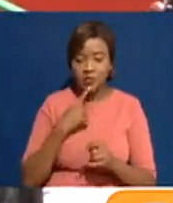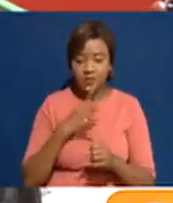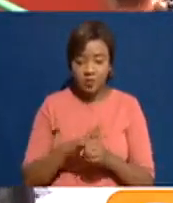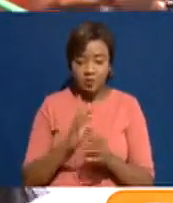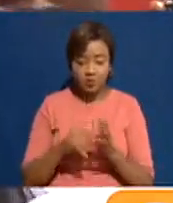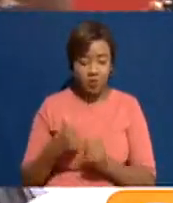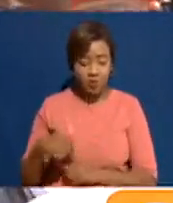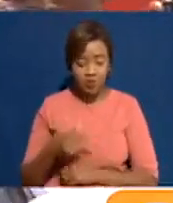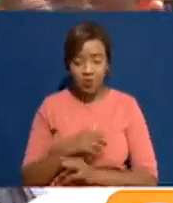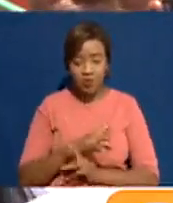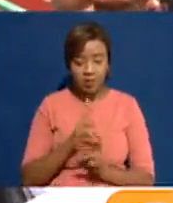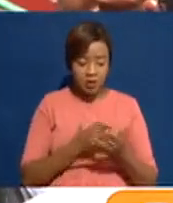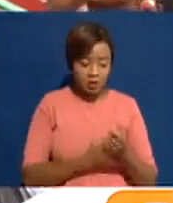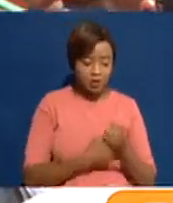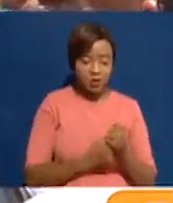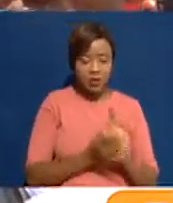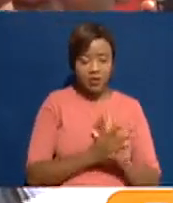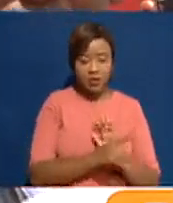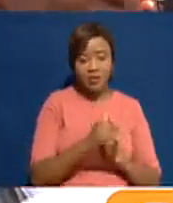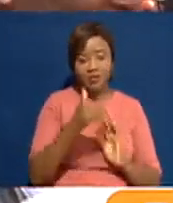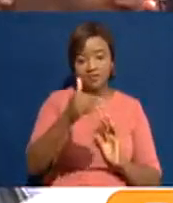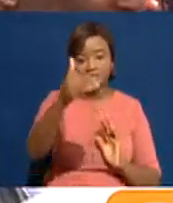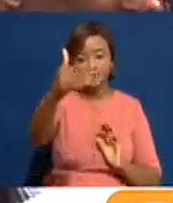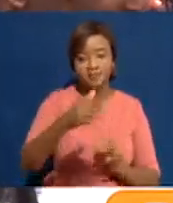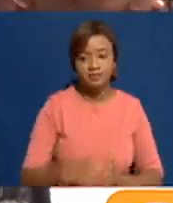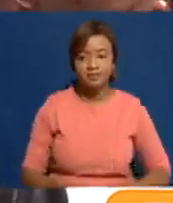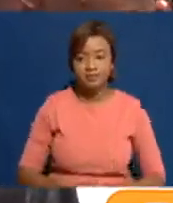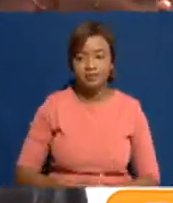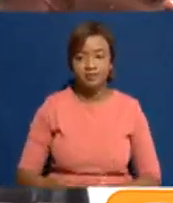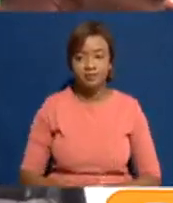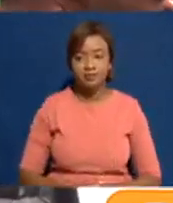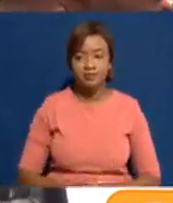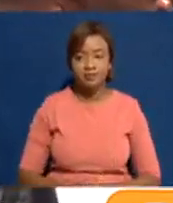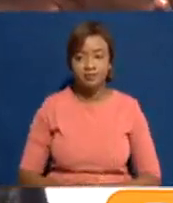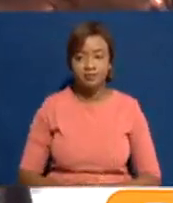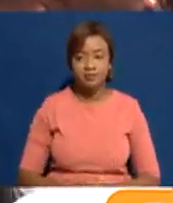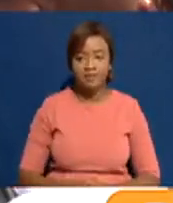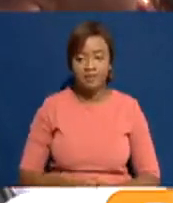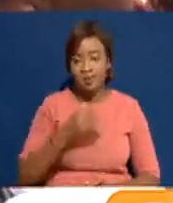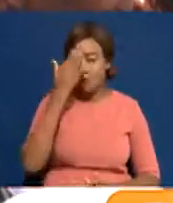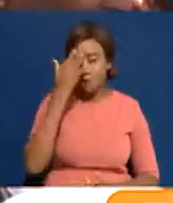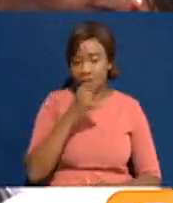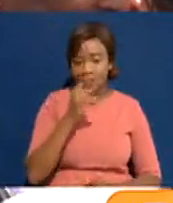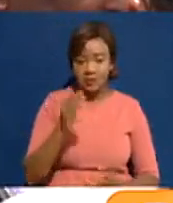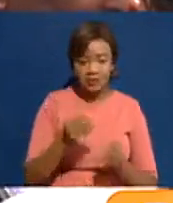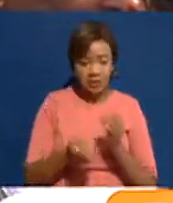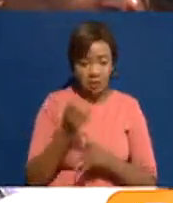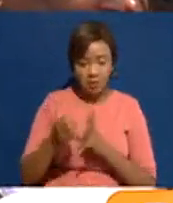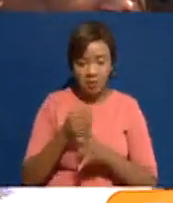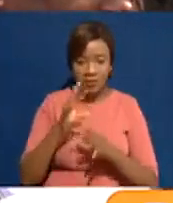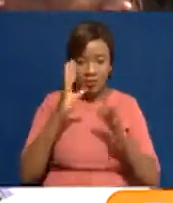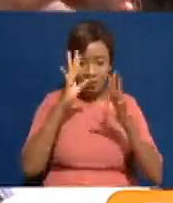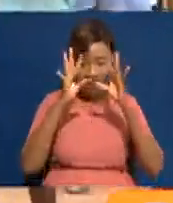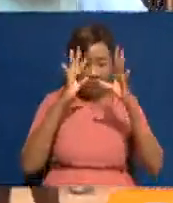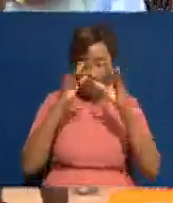we are ready to partner with them in the future as they come up with innovative ways of CSR activities within